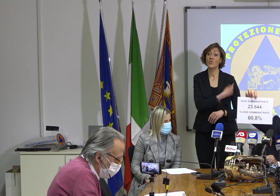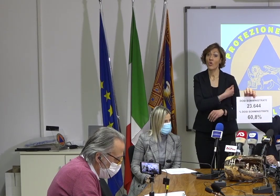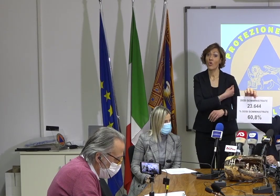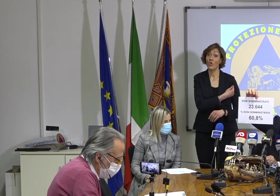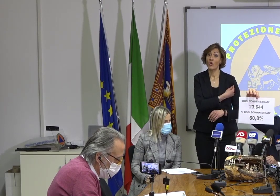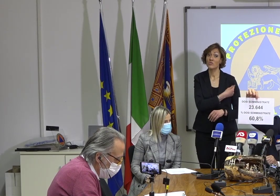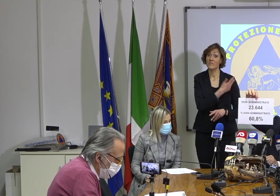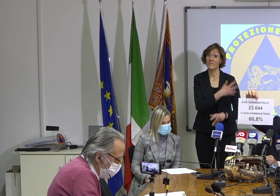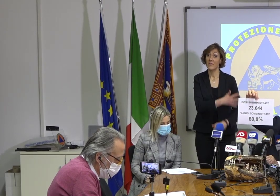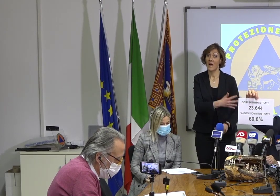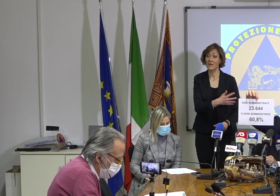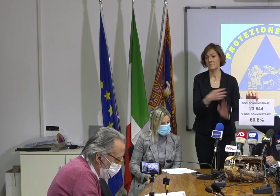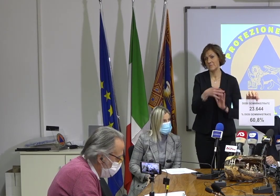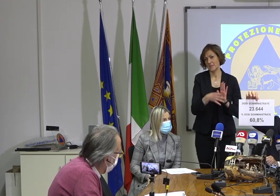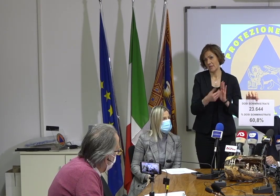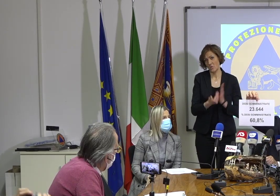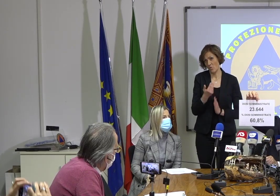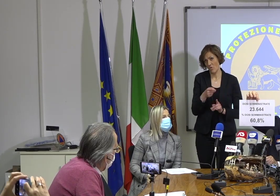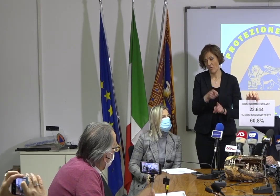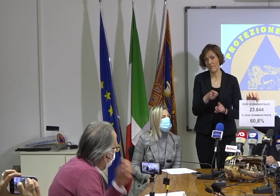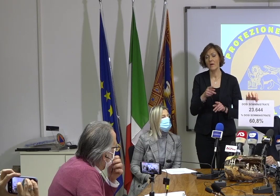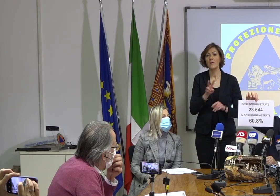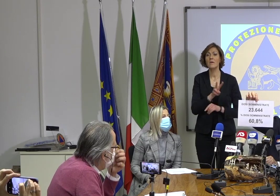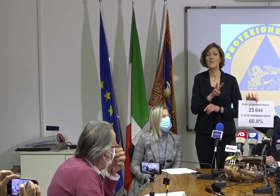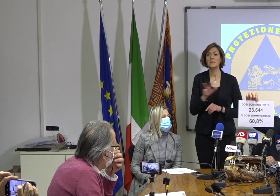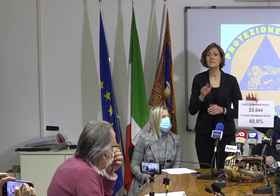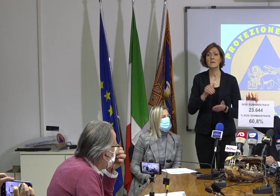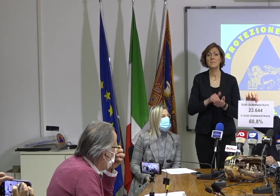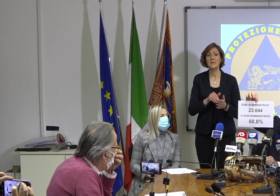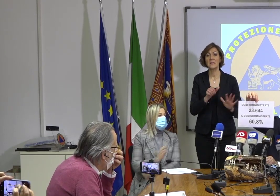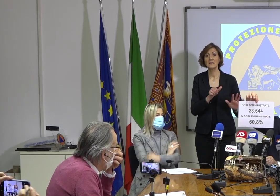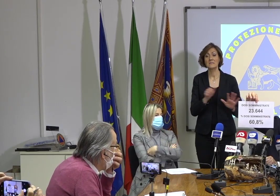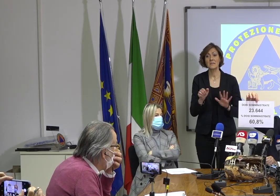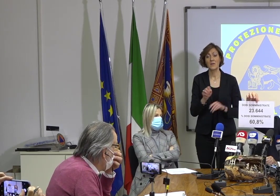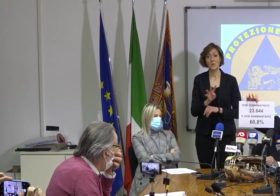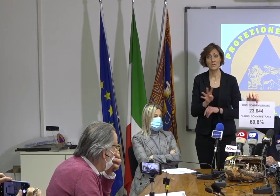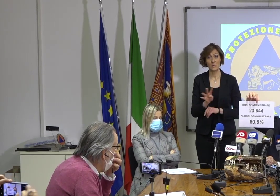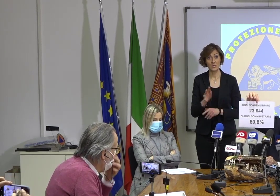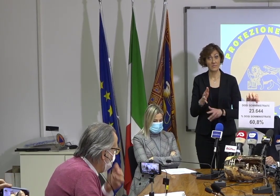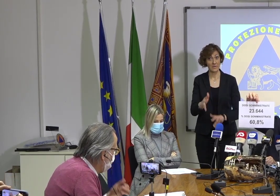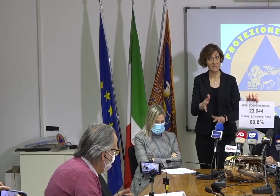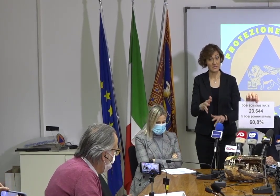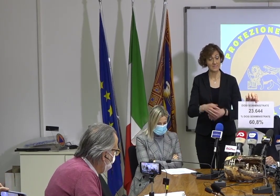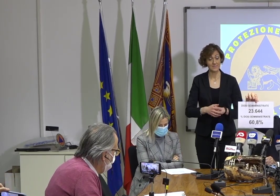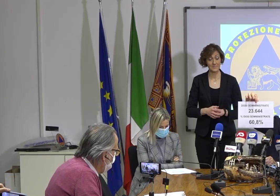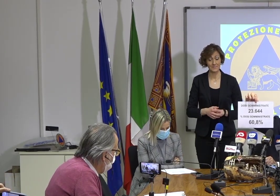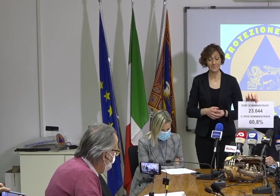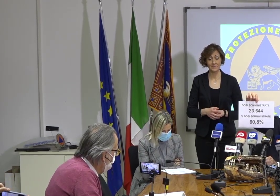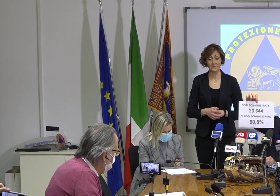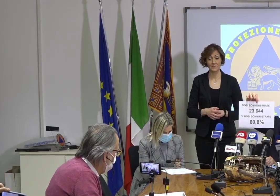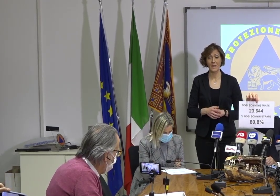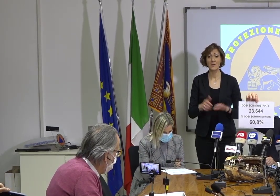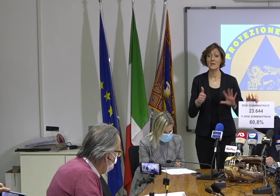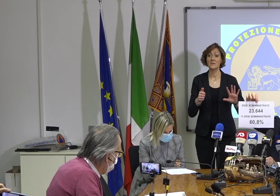Il 60% delle dosi disponibili di vaccino anti-Covid in Veneto è stato somministrato e a regime ogni settimana in regione